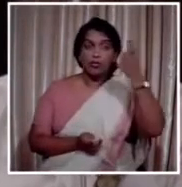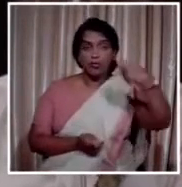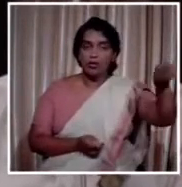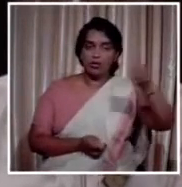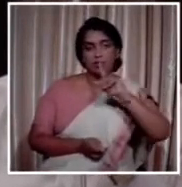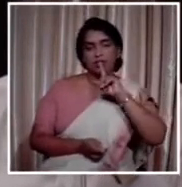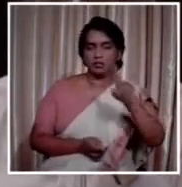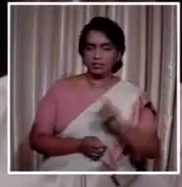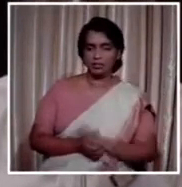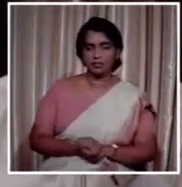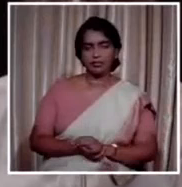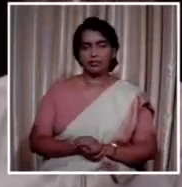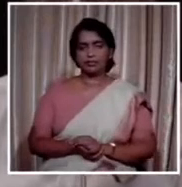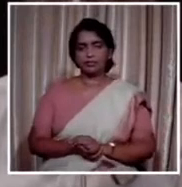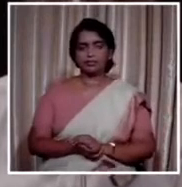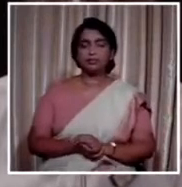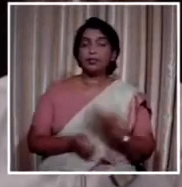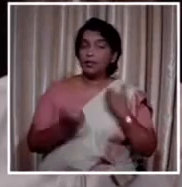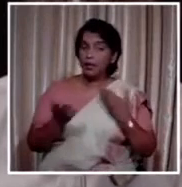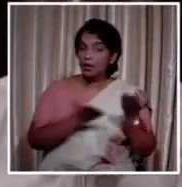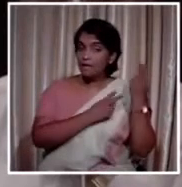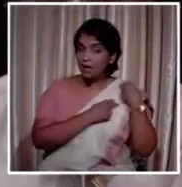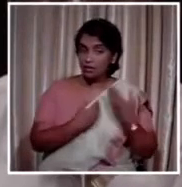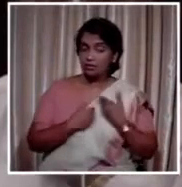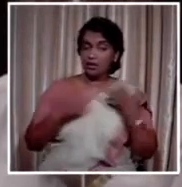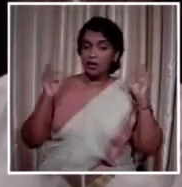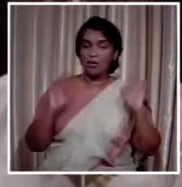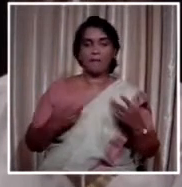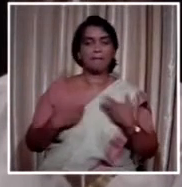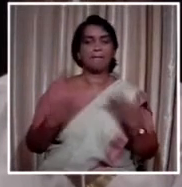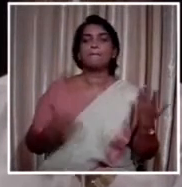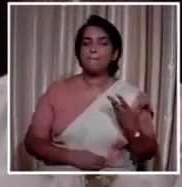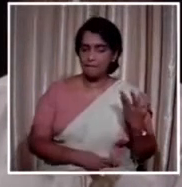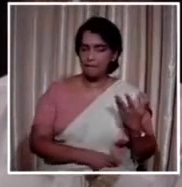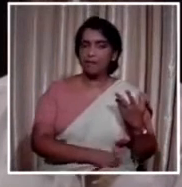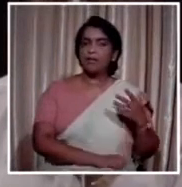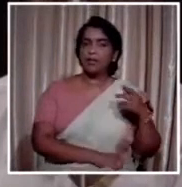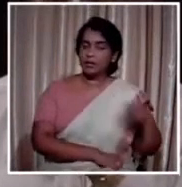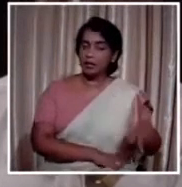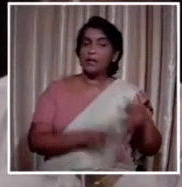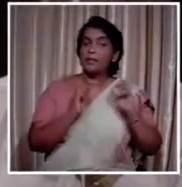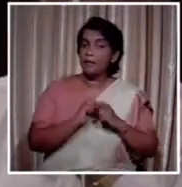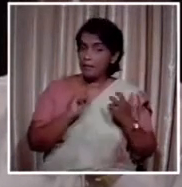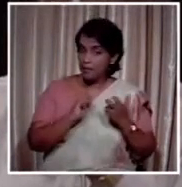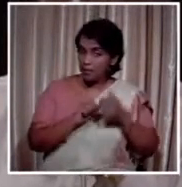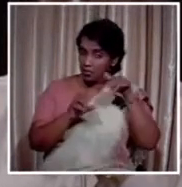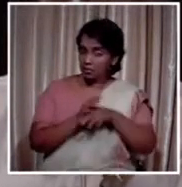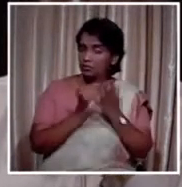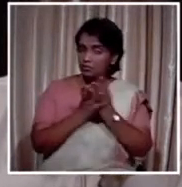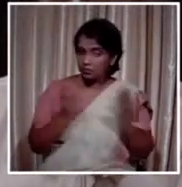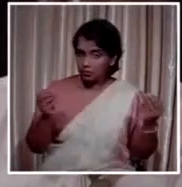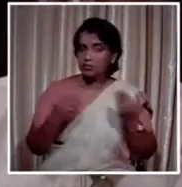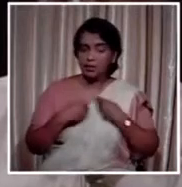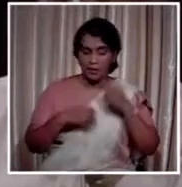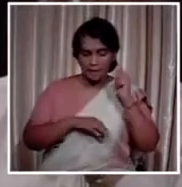காலத்தில் மேற்கொள்ளக்கூடிய சாத்தியமான மிக சரியான தீர்வாகும் என்று நான் நம்புகின்றேன். ஜனாதிபதியின் ஆசீர்வாதத்துடன்